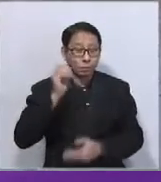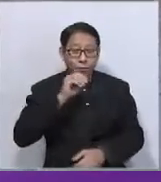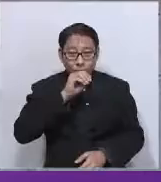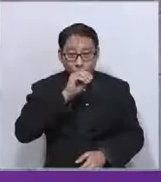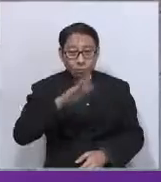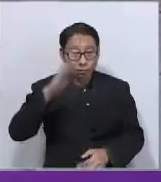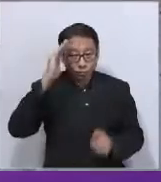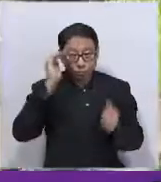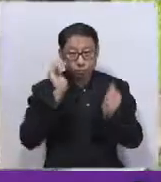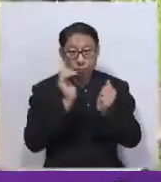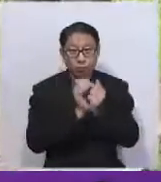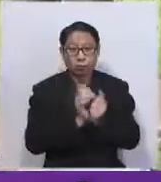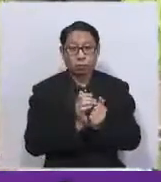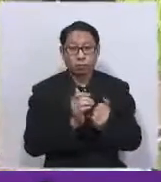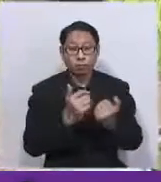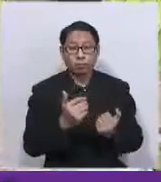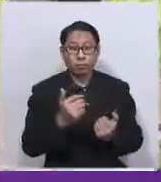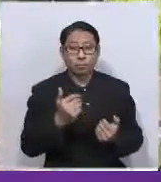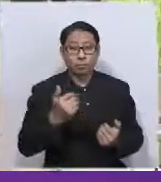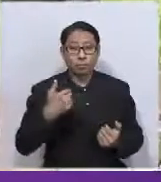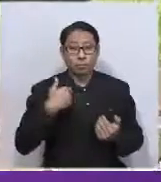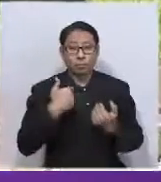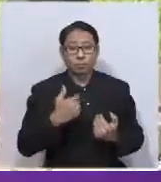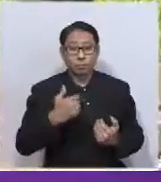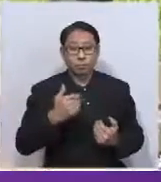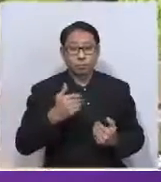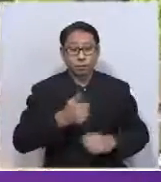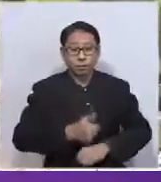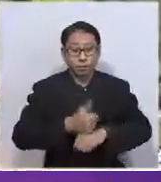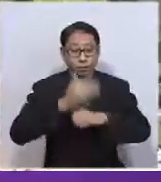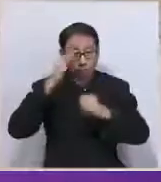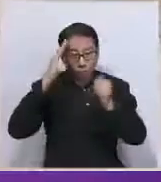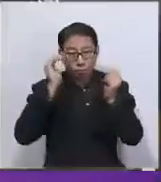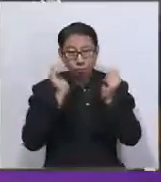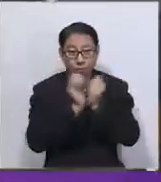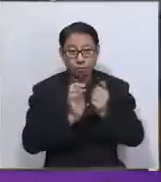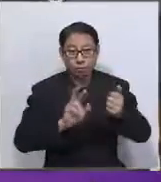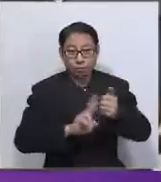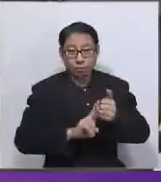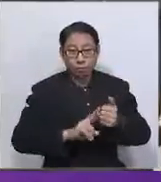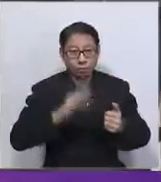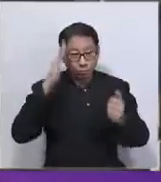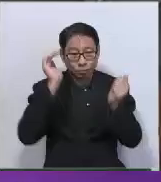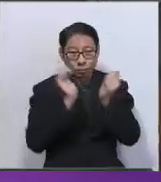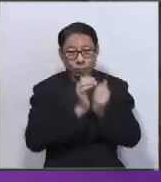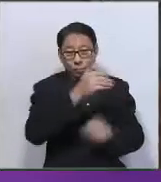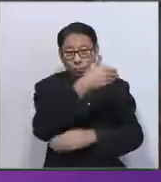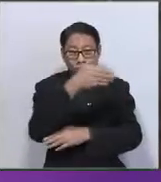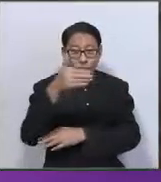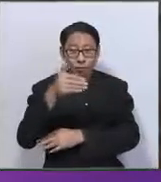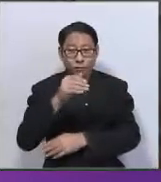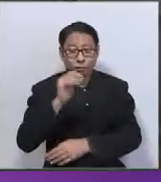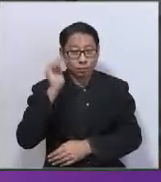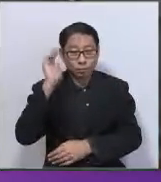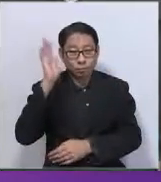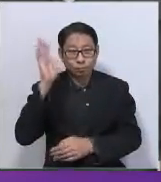ที่ทางด้านของพลตำรวจเอกศิวรารังสิพามนากุลรองผู้บัญชาการตำรวจแห่งชาติเปิดเผยนะคะ